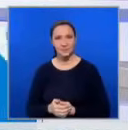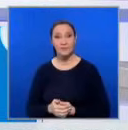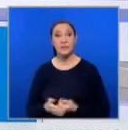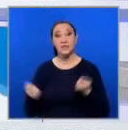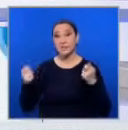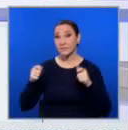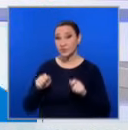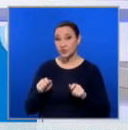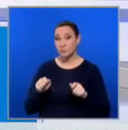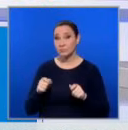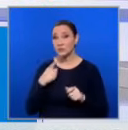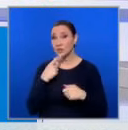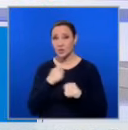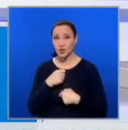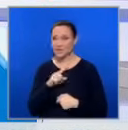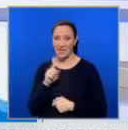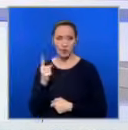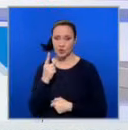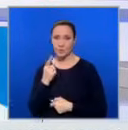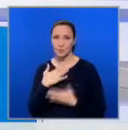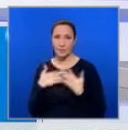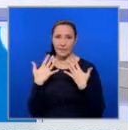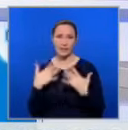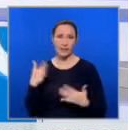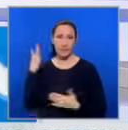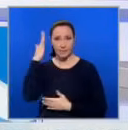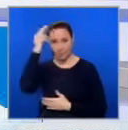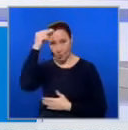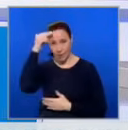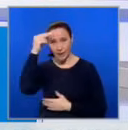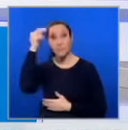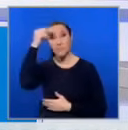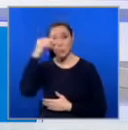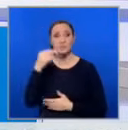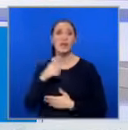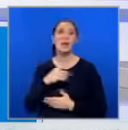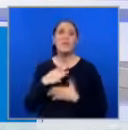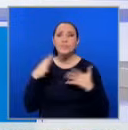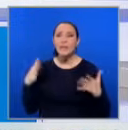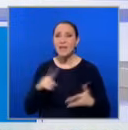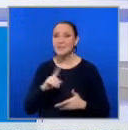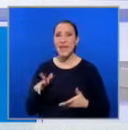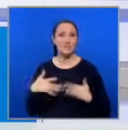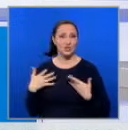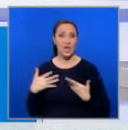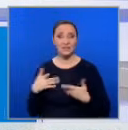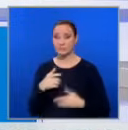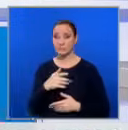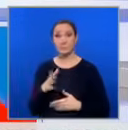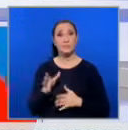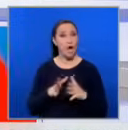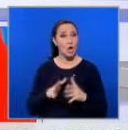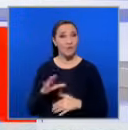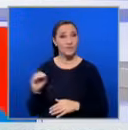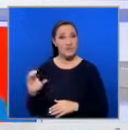Ще завършим с, за съжаление, не особено приятни данни за страната ни. Българите сме най-нещастната нация в Европейския съюз, показва изследване